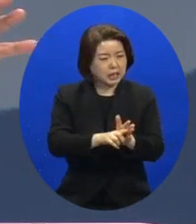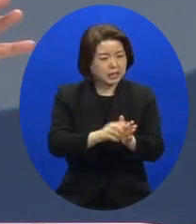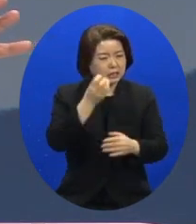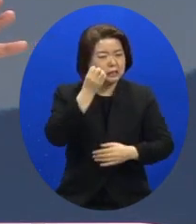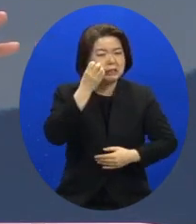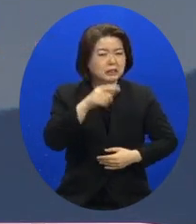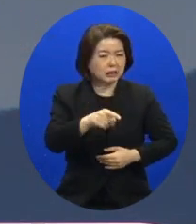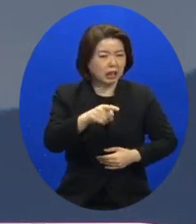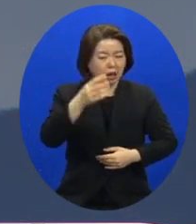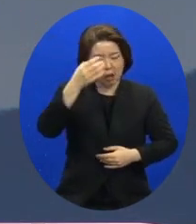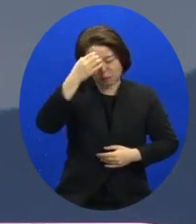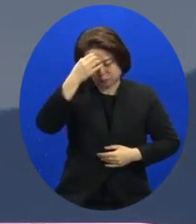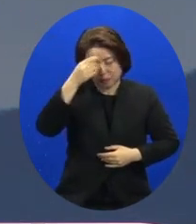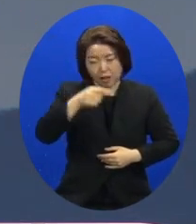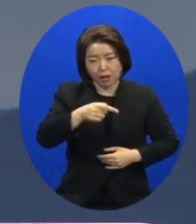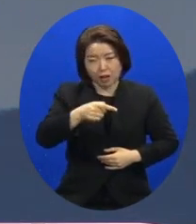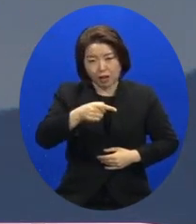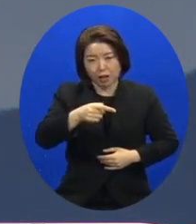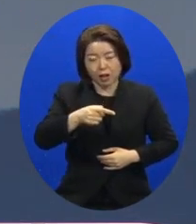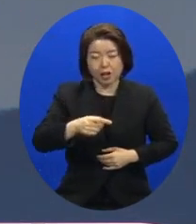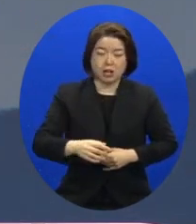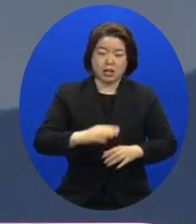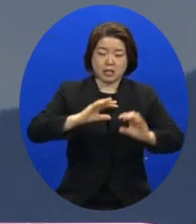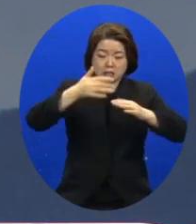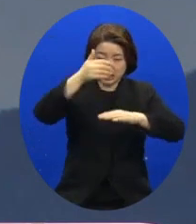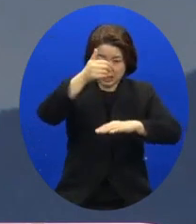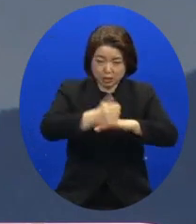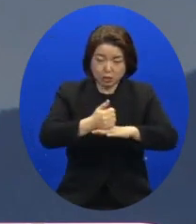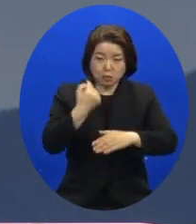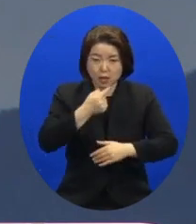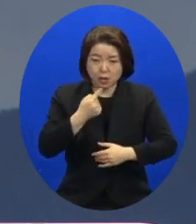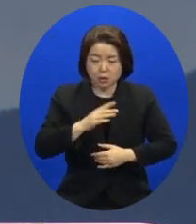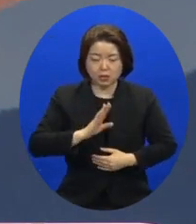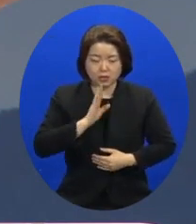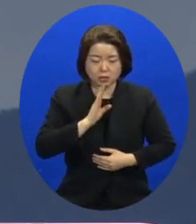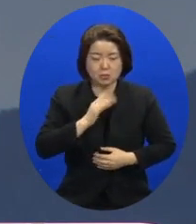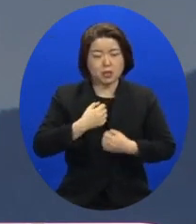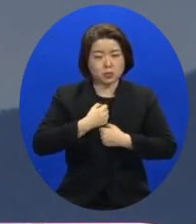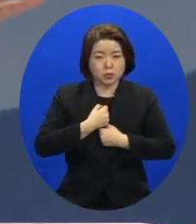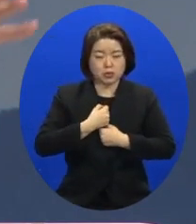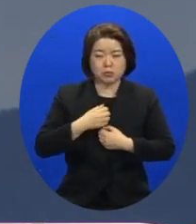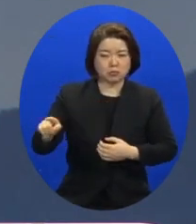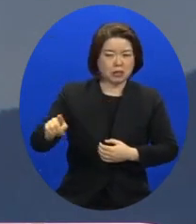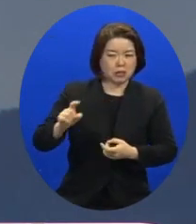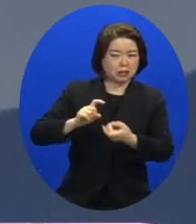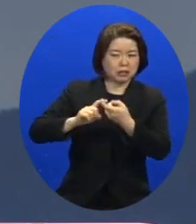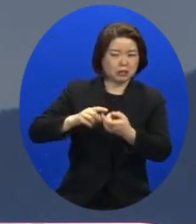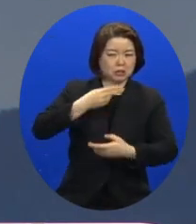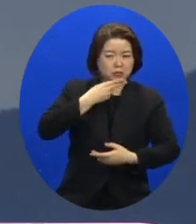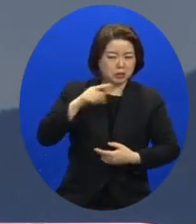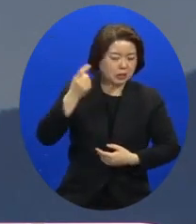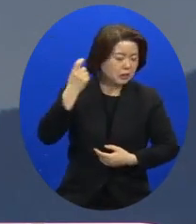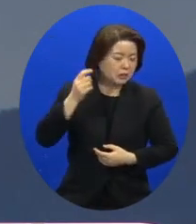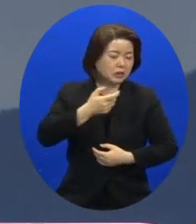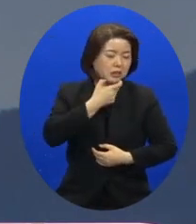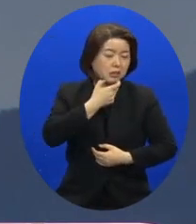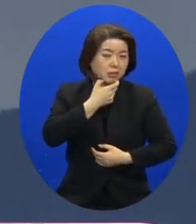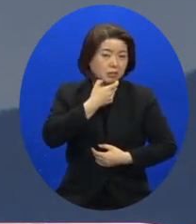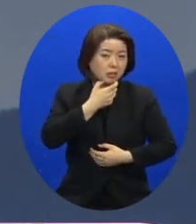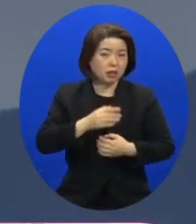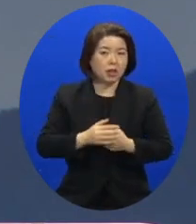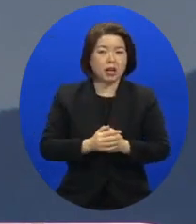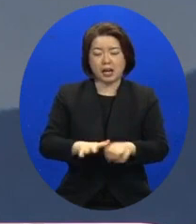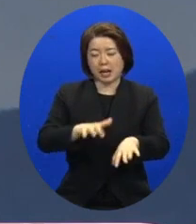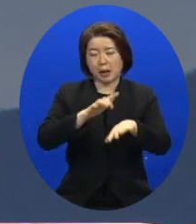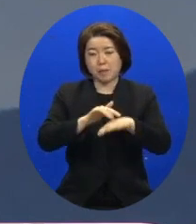거야. 종말론, 그거 정말 조심해. 그건 나 관심 없어. 그런 거 듣고 싶지 않아.